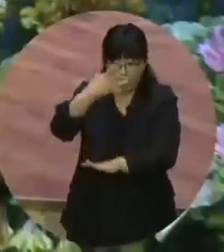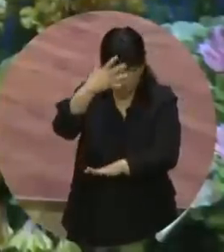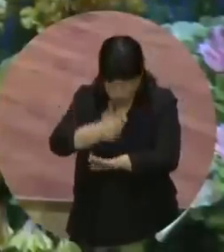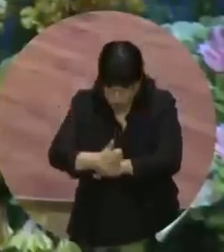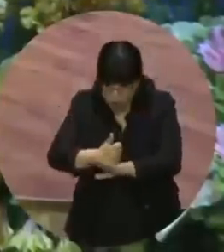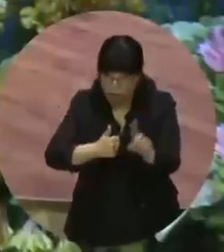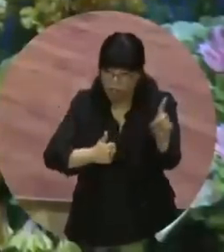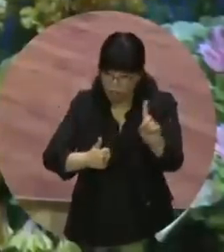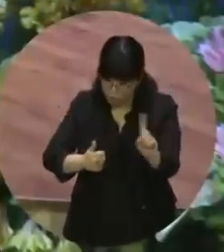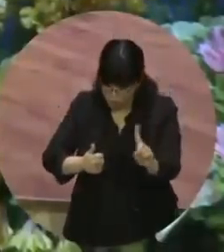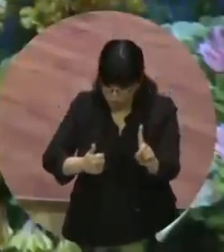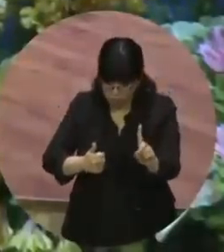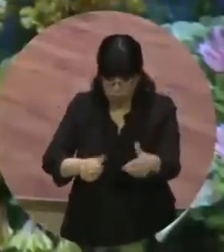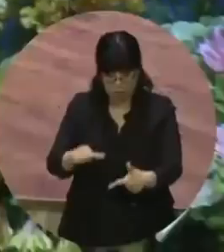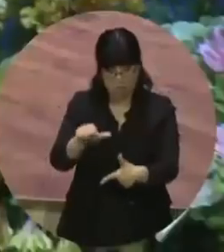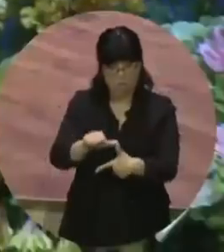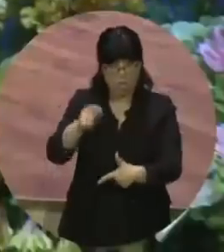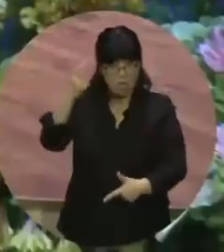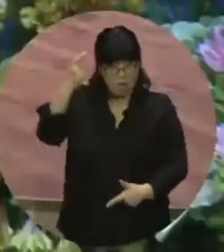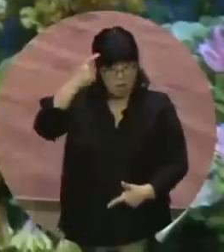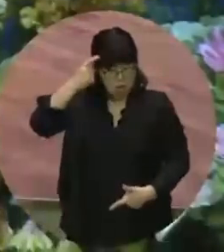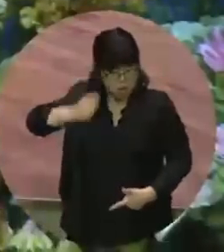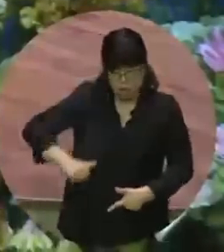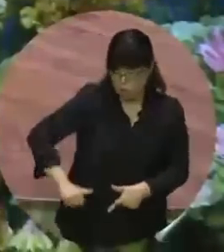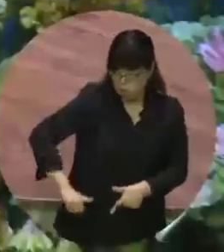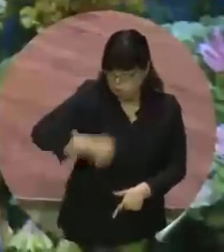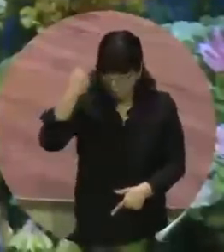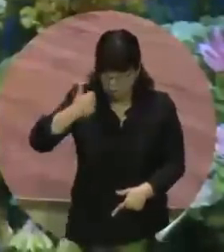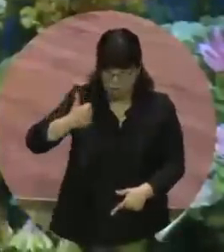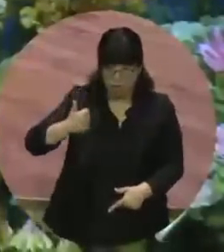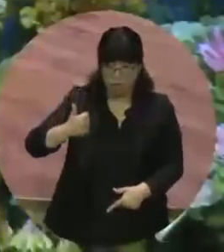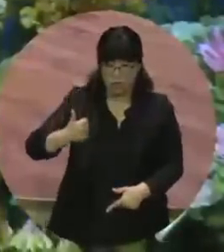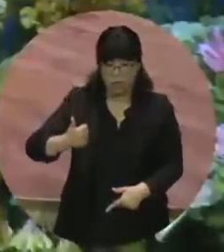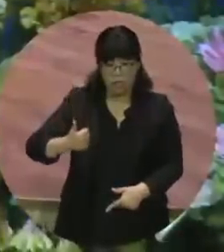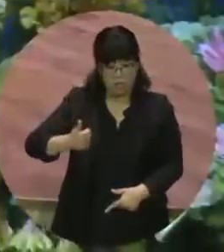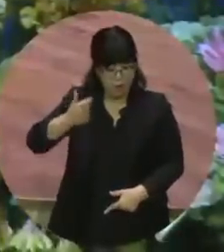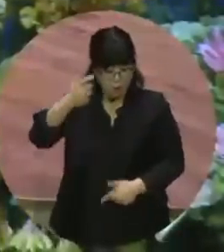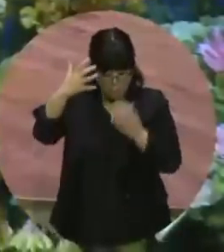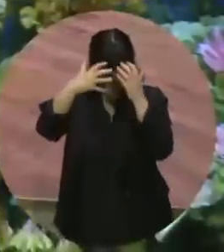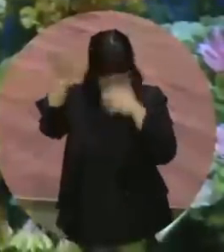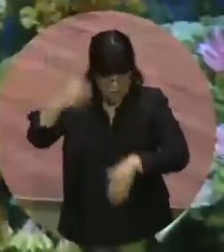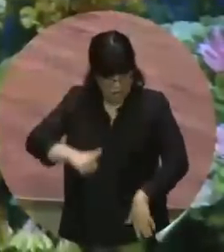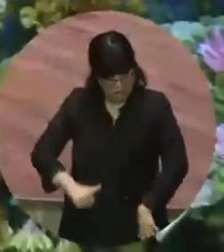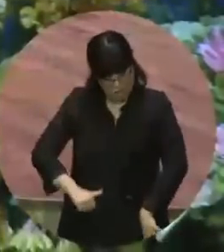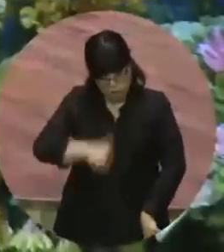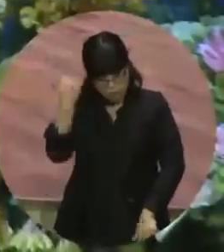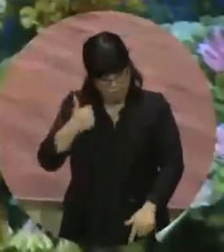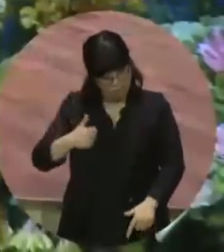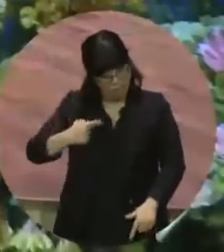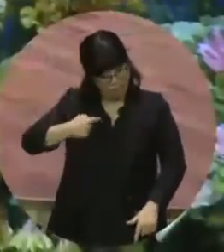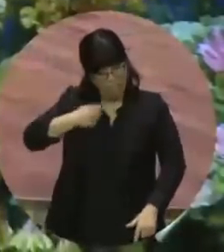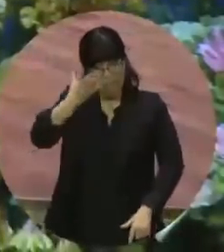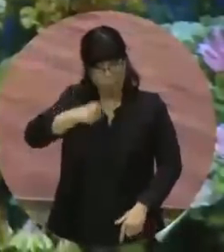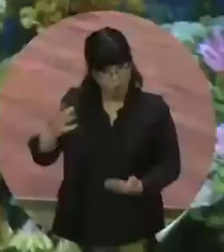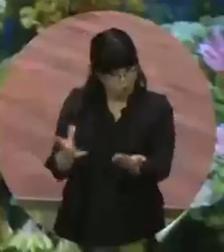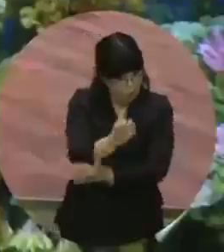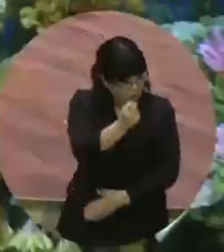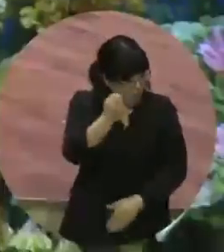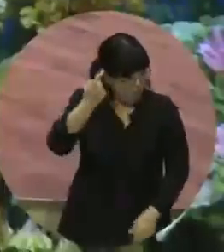분노한 에서가 야곱을 죽이라고 찾는 거요. 죽이려고 하니까 이